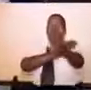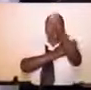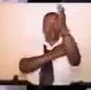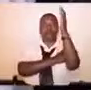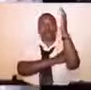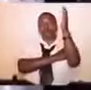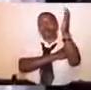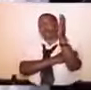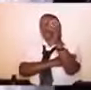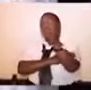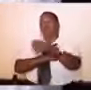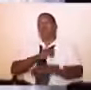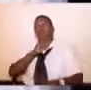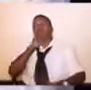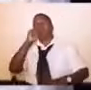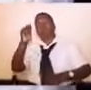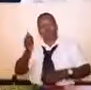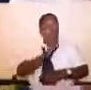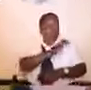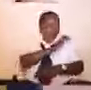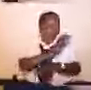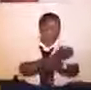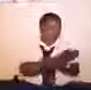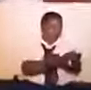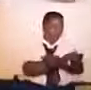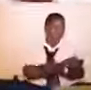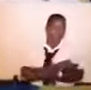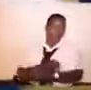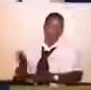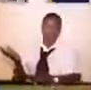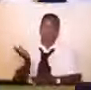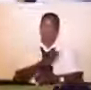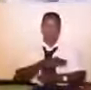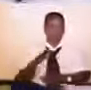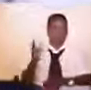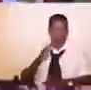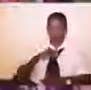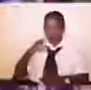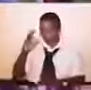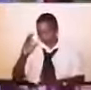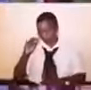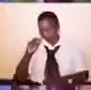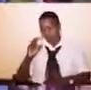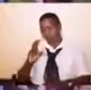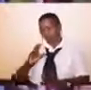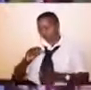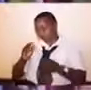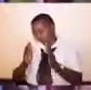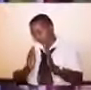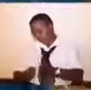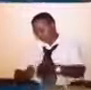chibinda wabugumbo. Te kumakayandi awe ati